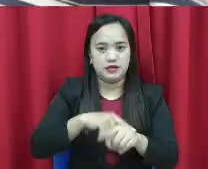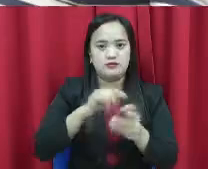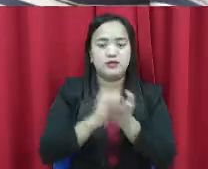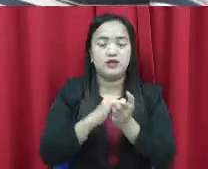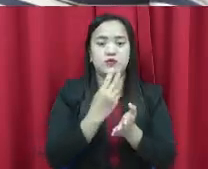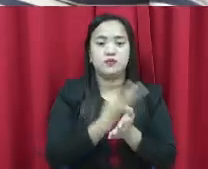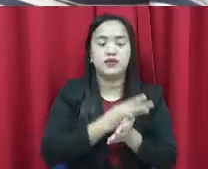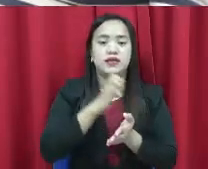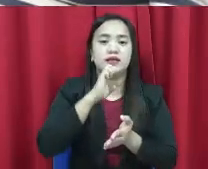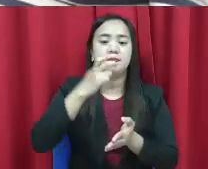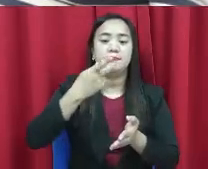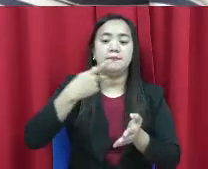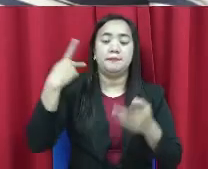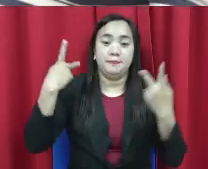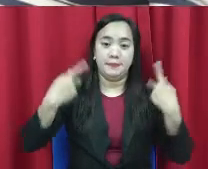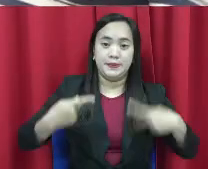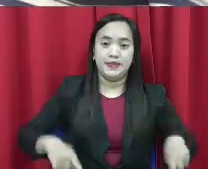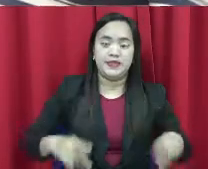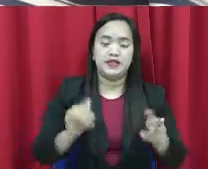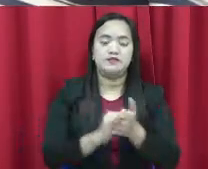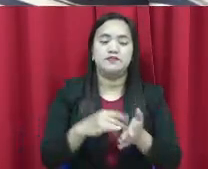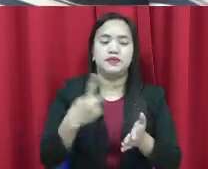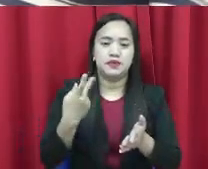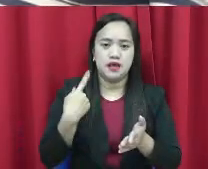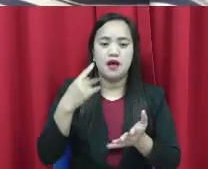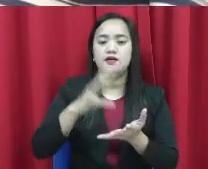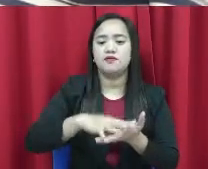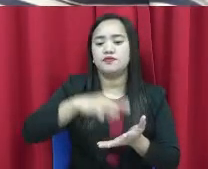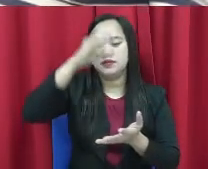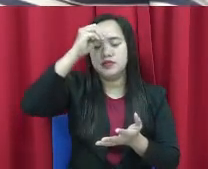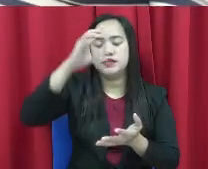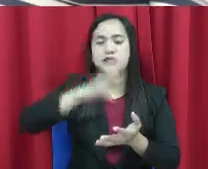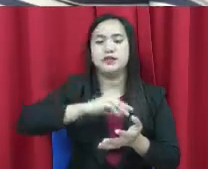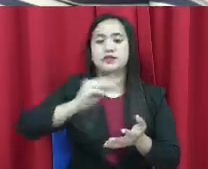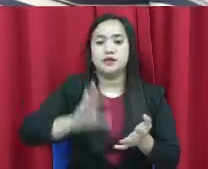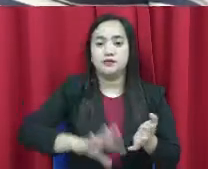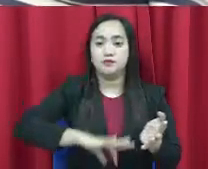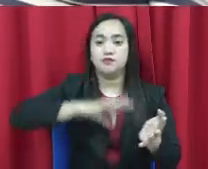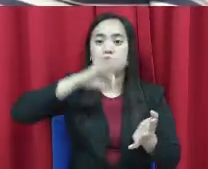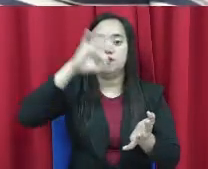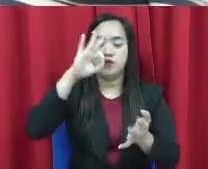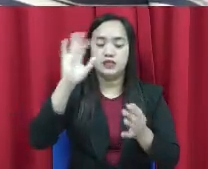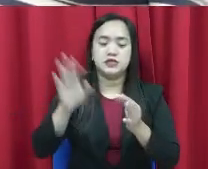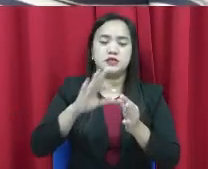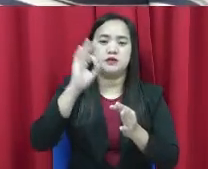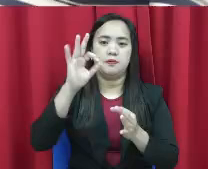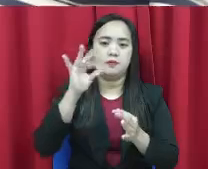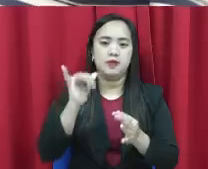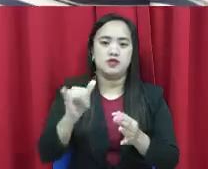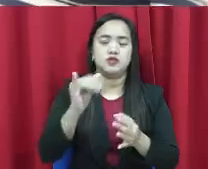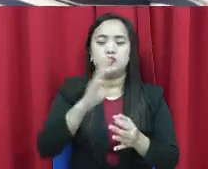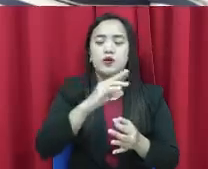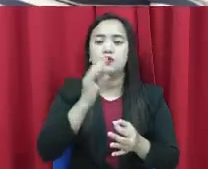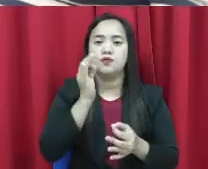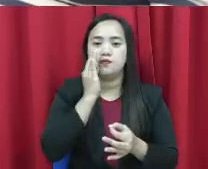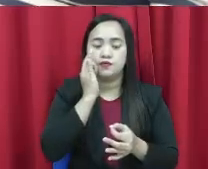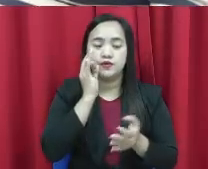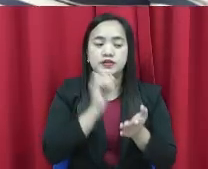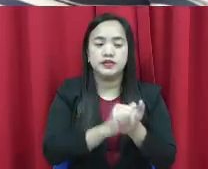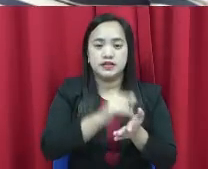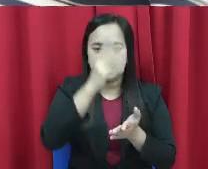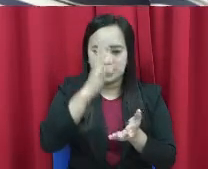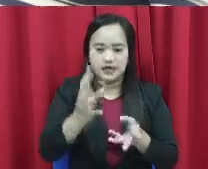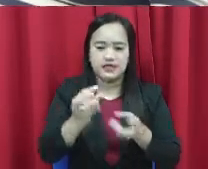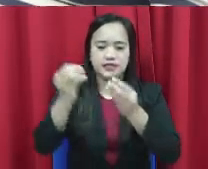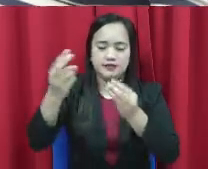matututo rin tayo At mabubusog din tayo ng pagkaing espiritwal na siyang inihain at hinanda po sa